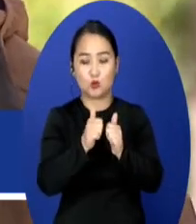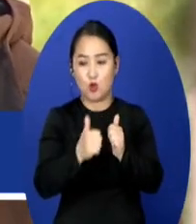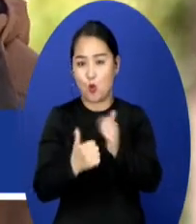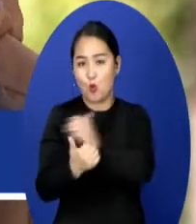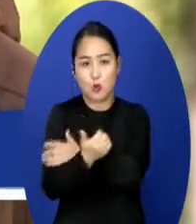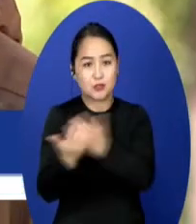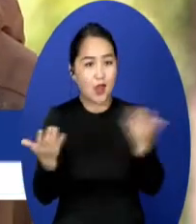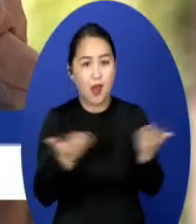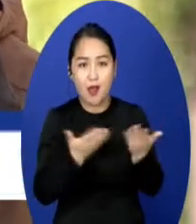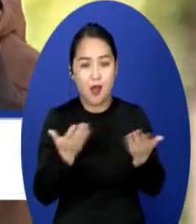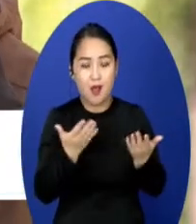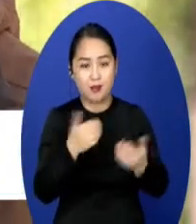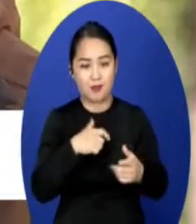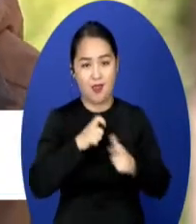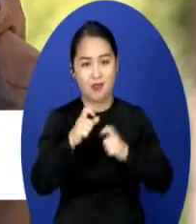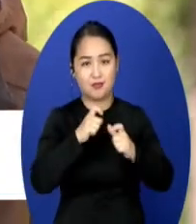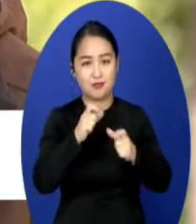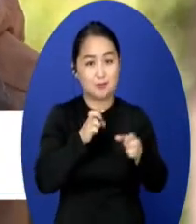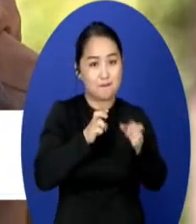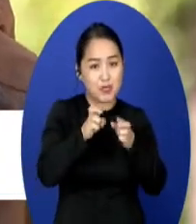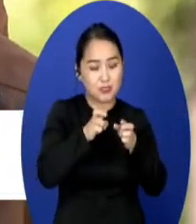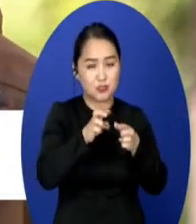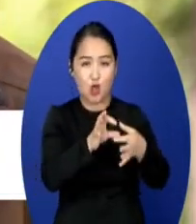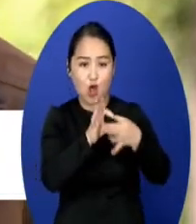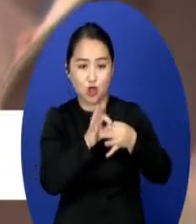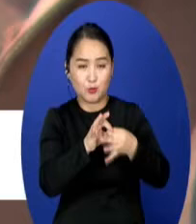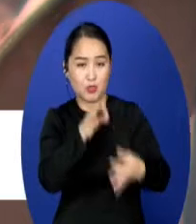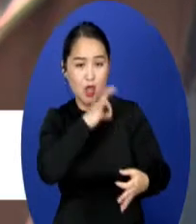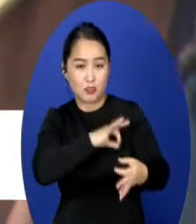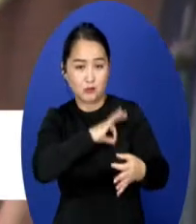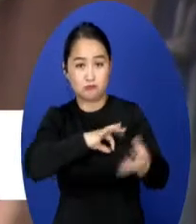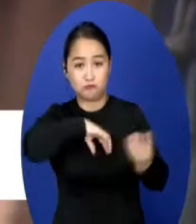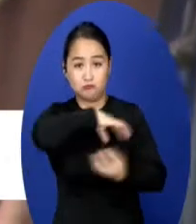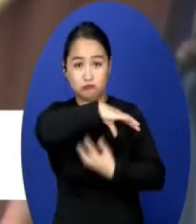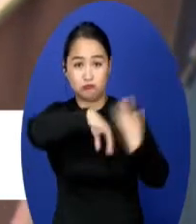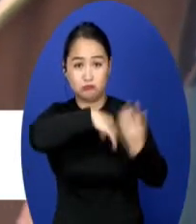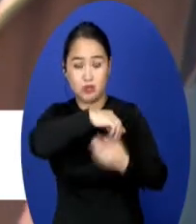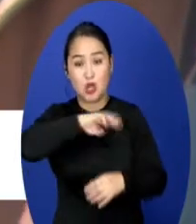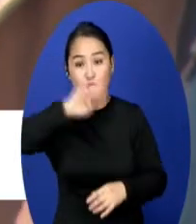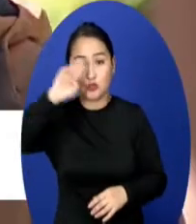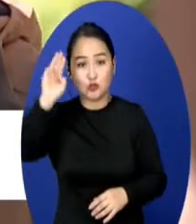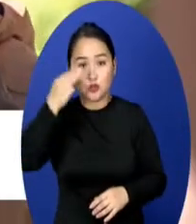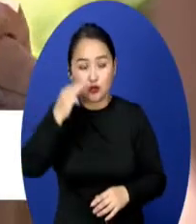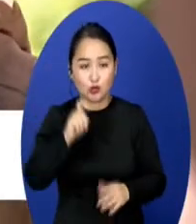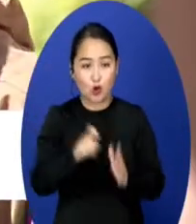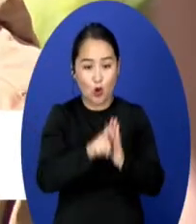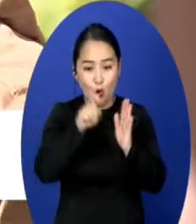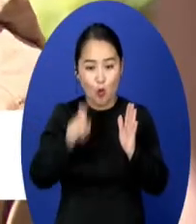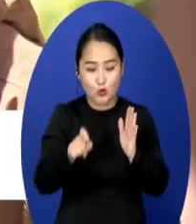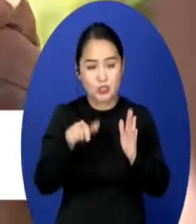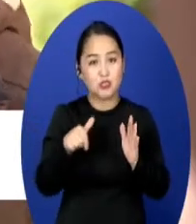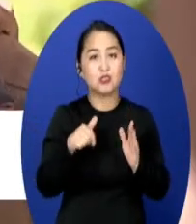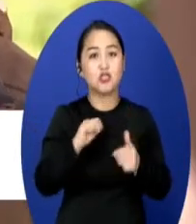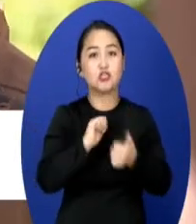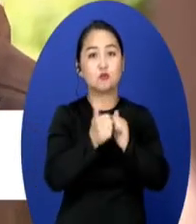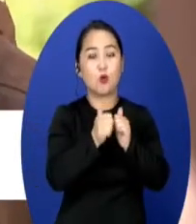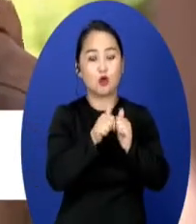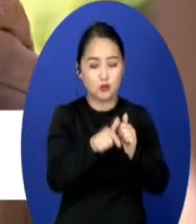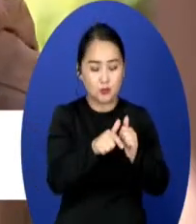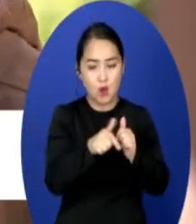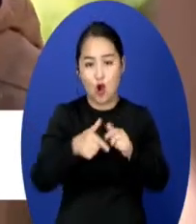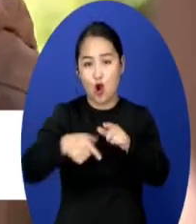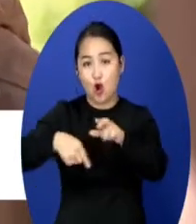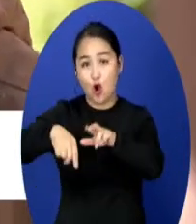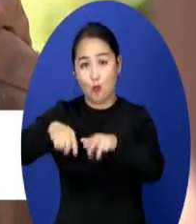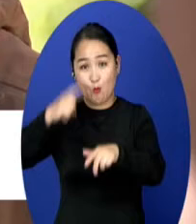бол мэдээж эдийн засаг бизнесийн хувьд ч гэсэн хийхэд өөр ашигтай. Тодорхой хэмжээнд бас e-спортын тэмцээнүүдийг явуулаад байгаа. Одоо Монголын хөл өмгийн холбоотой